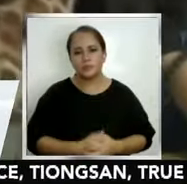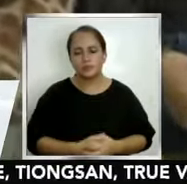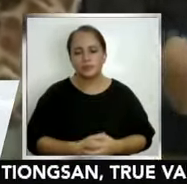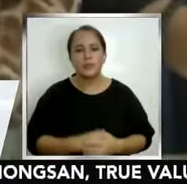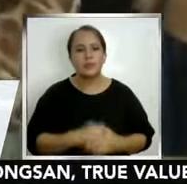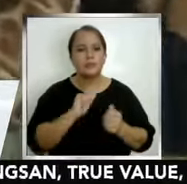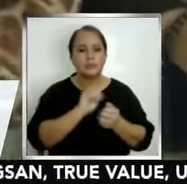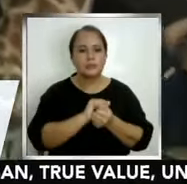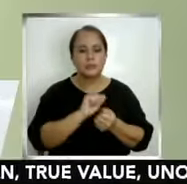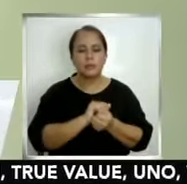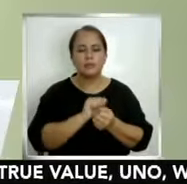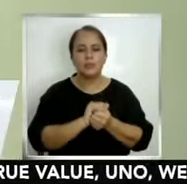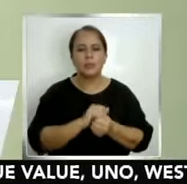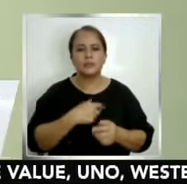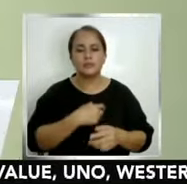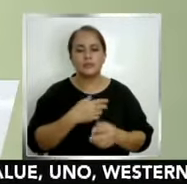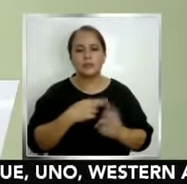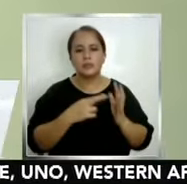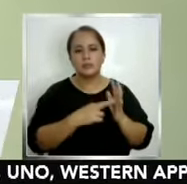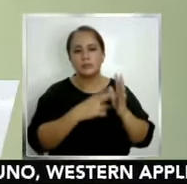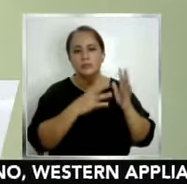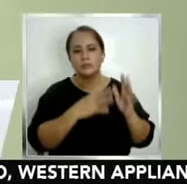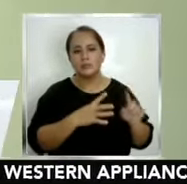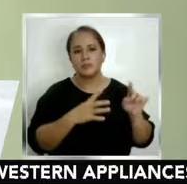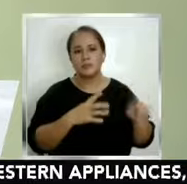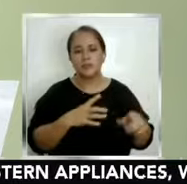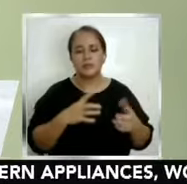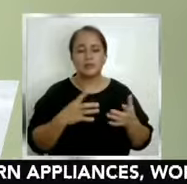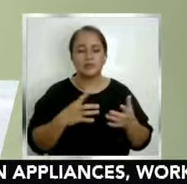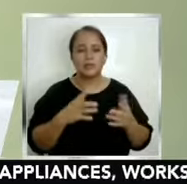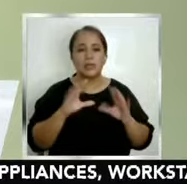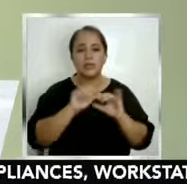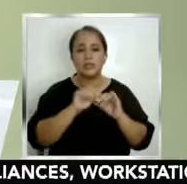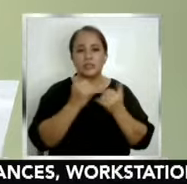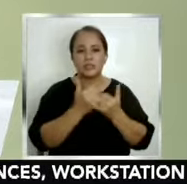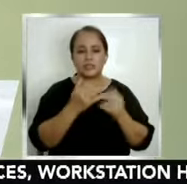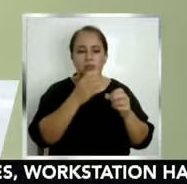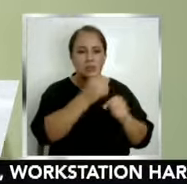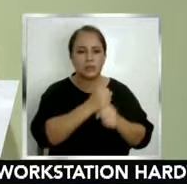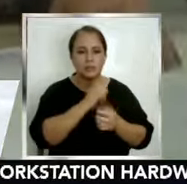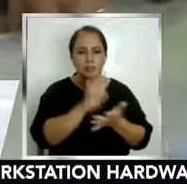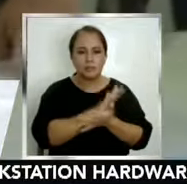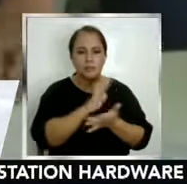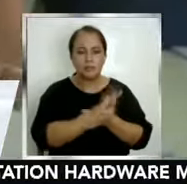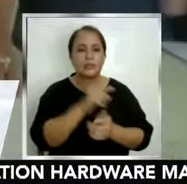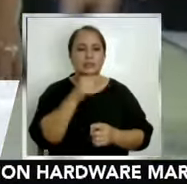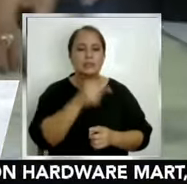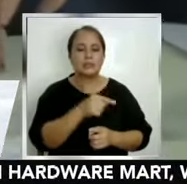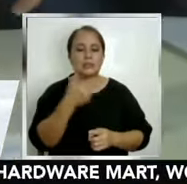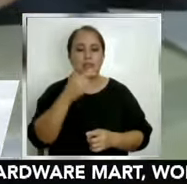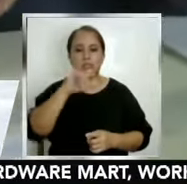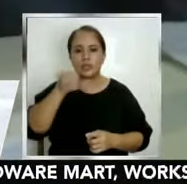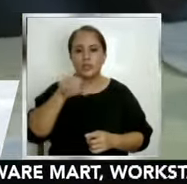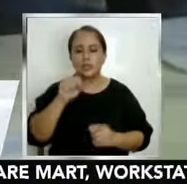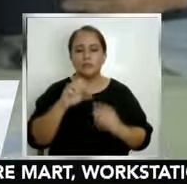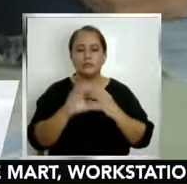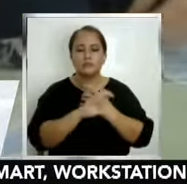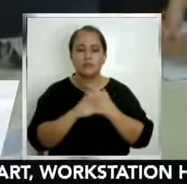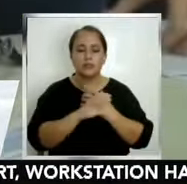ng Manpower Agency ni Renato para makuha agad ang mga papel. Sagot raw ng JS Contractor Incorporated